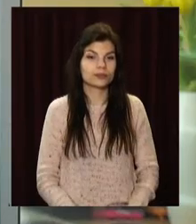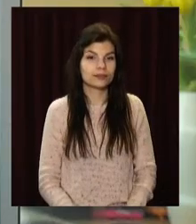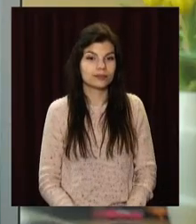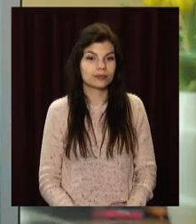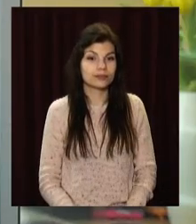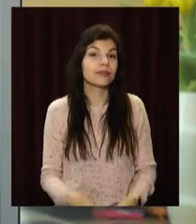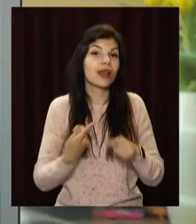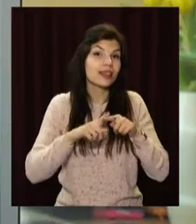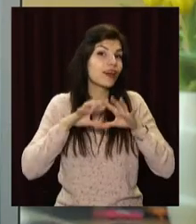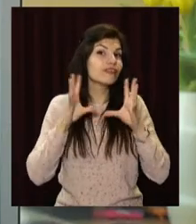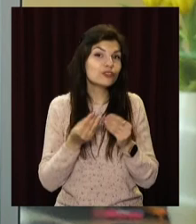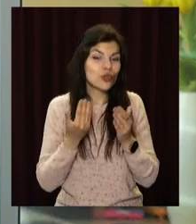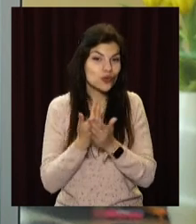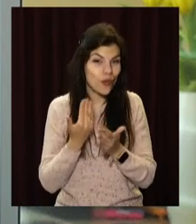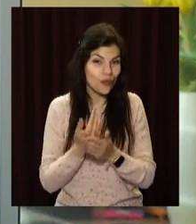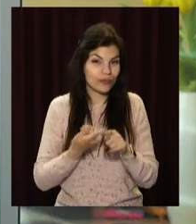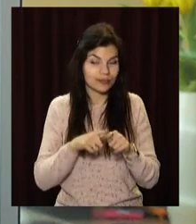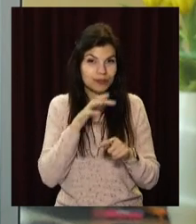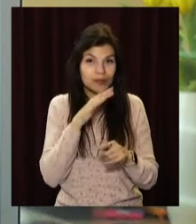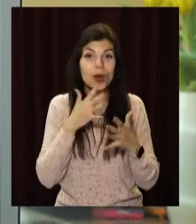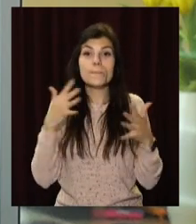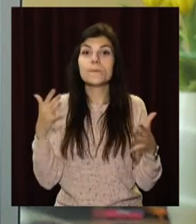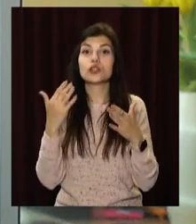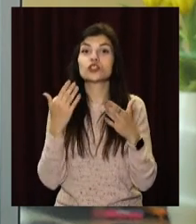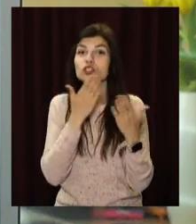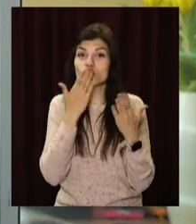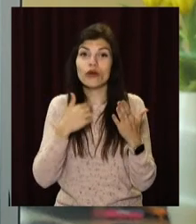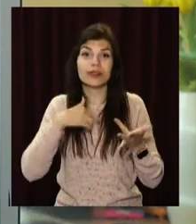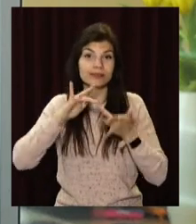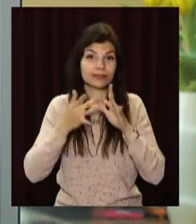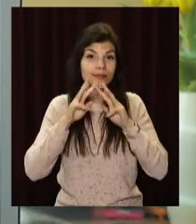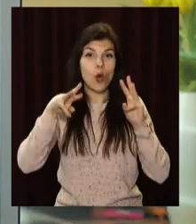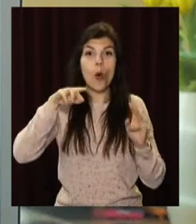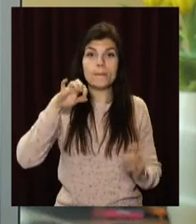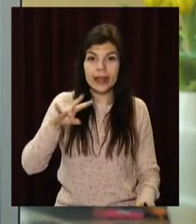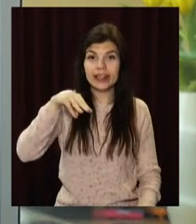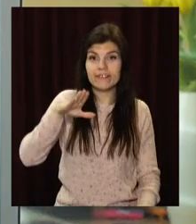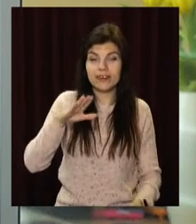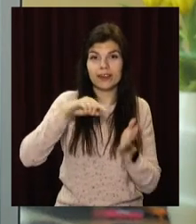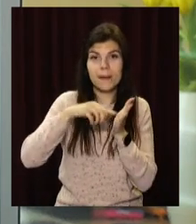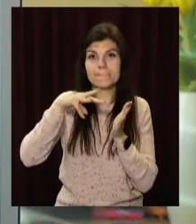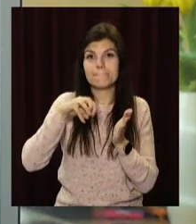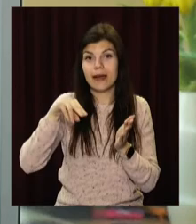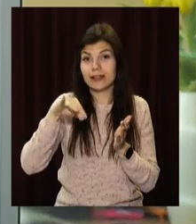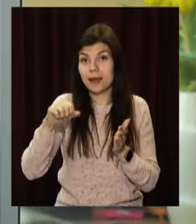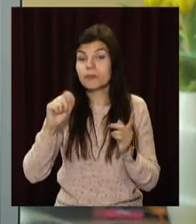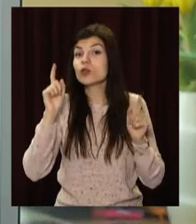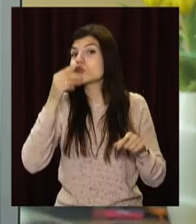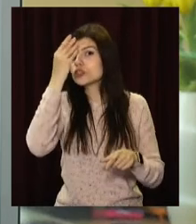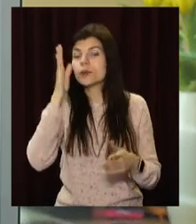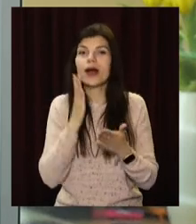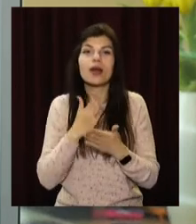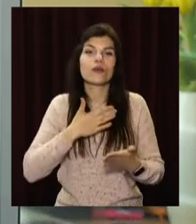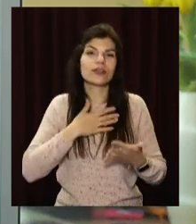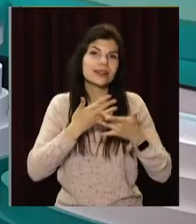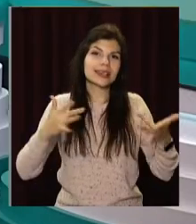це всі новини на цю годину. Більше читайте на нашому сайті opentv.media. Не забувайте і про сюжети в соціальних мережах та на